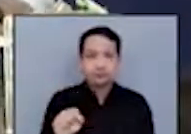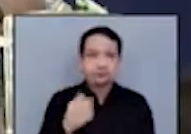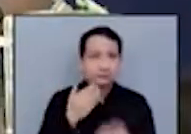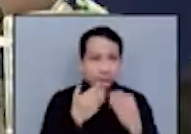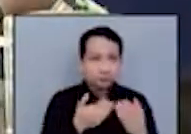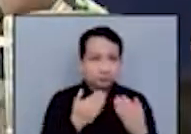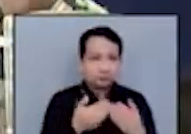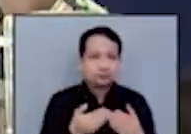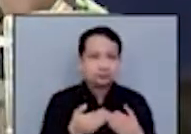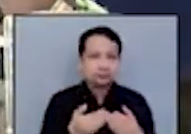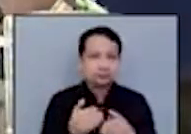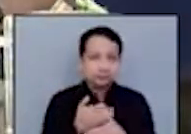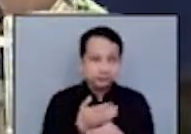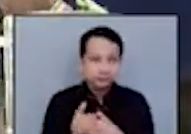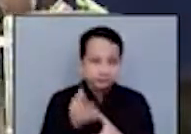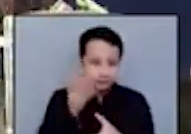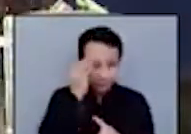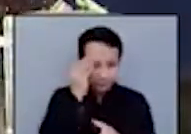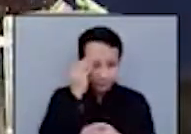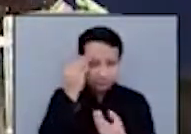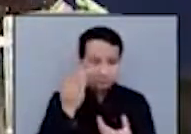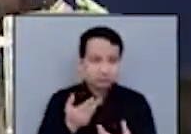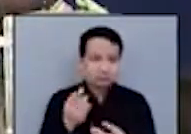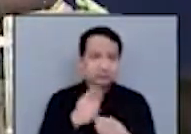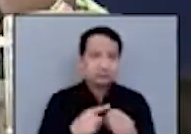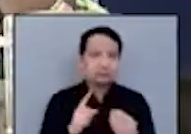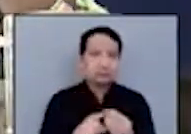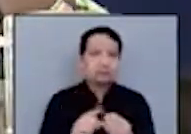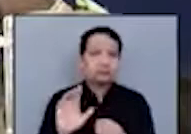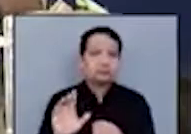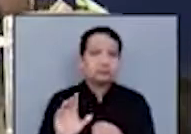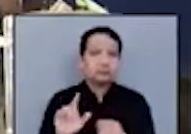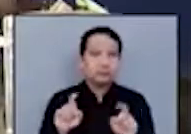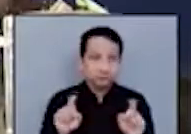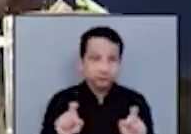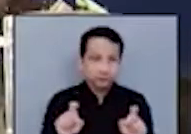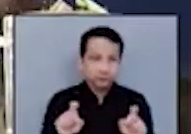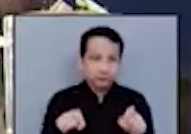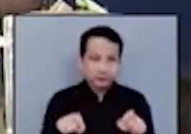pagbabahagi ng kaalaman at information patungkol dito sa mga pets na ito. Stay safe po.